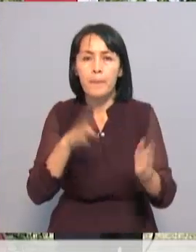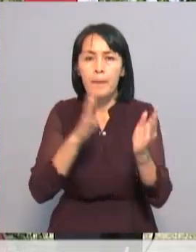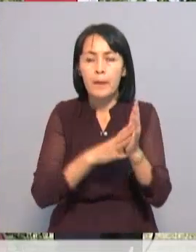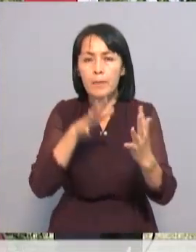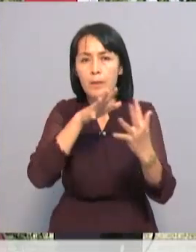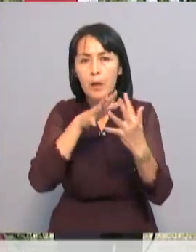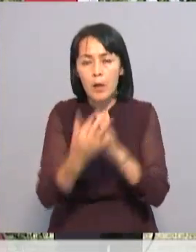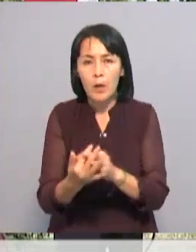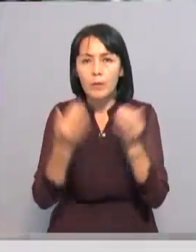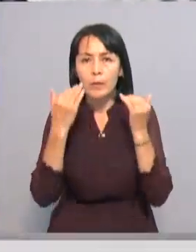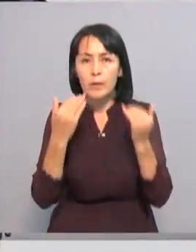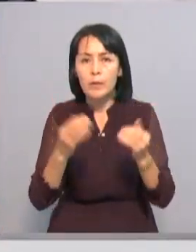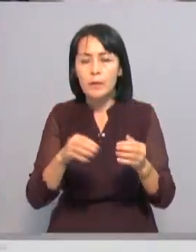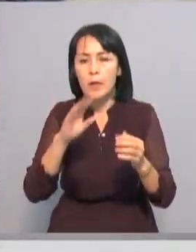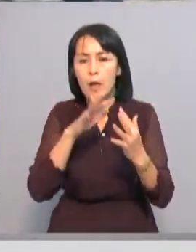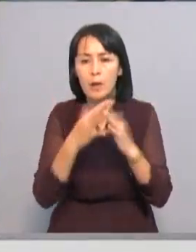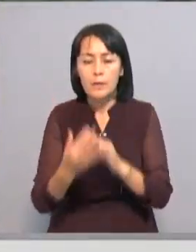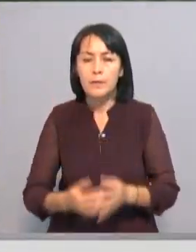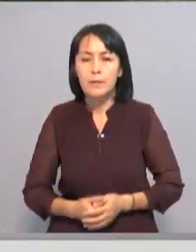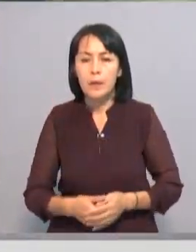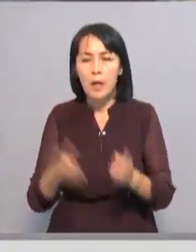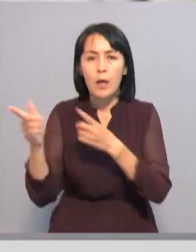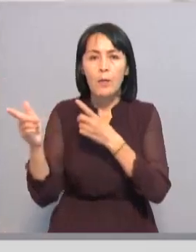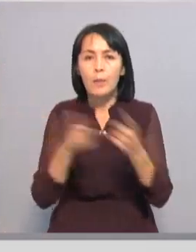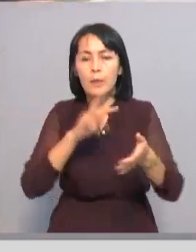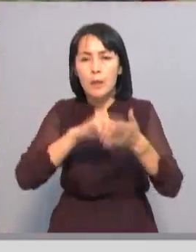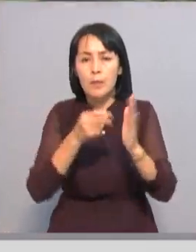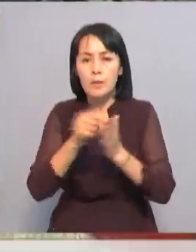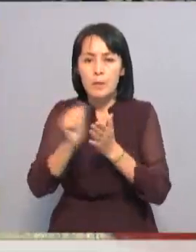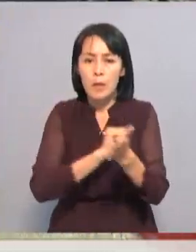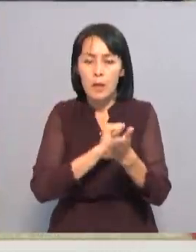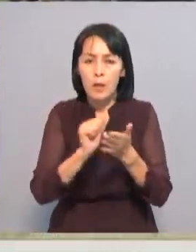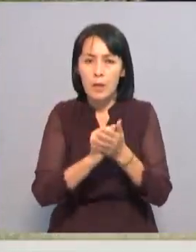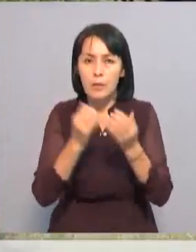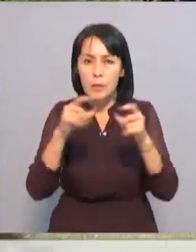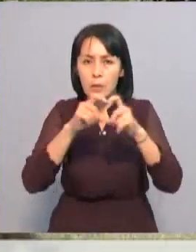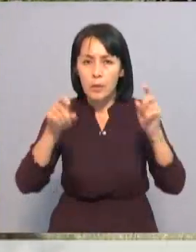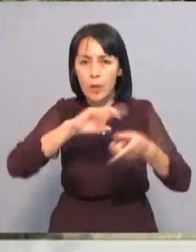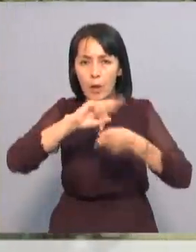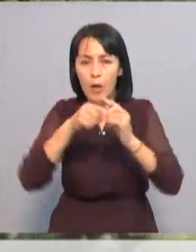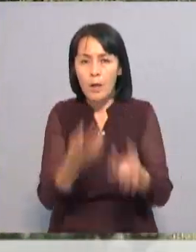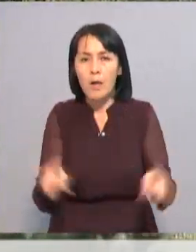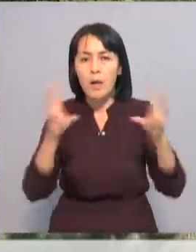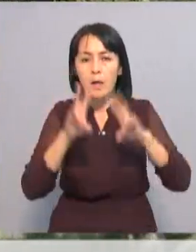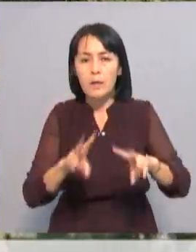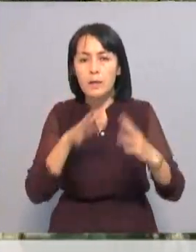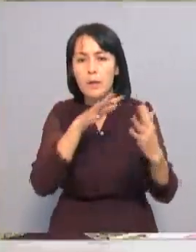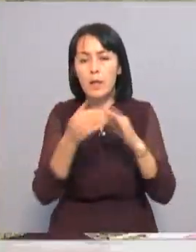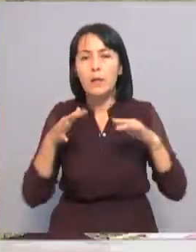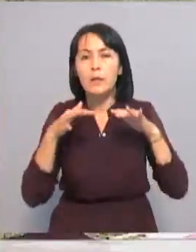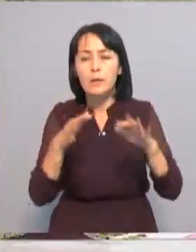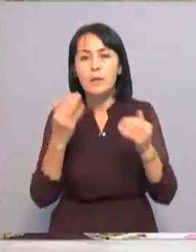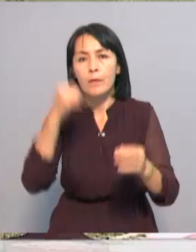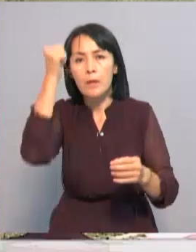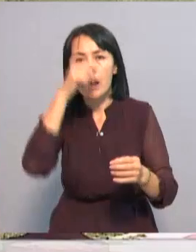9 населенных пунктов Иржарского сельского округа. Подготовлена проектная документация по прокладке трубопроводов до остальных сел. В результате в